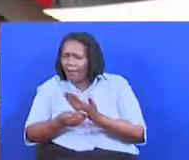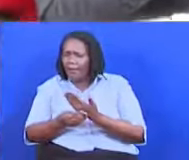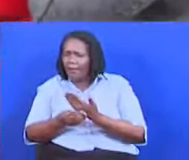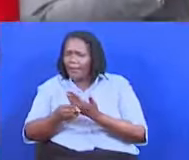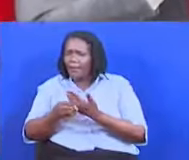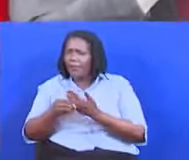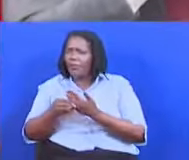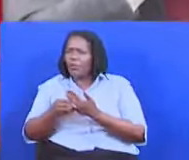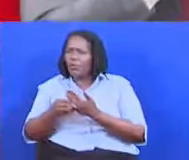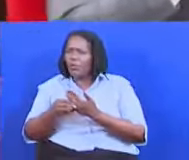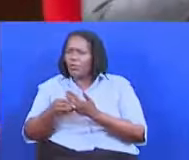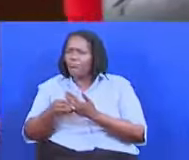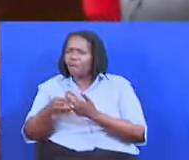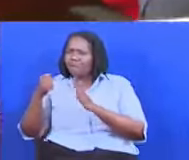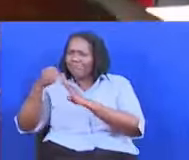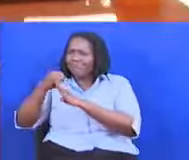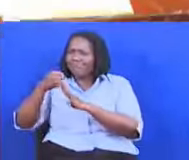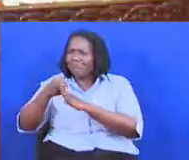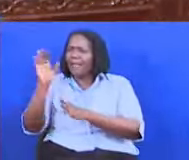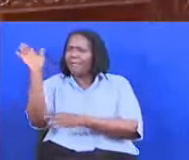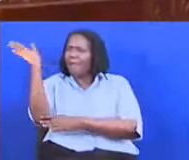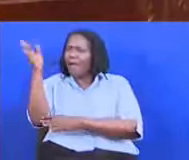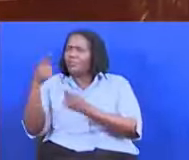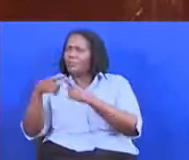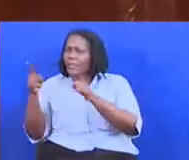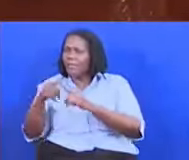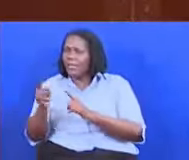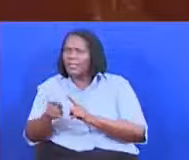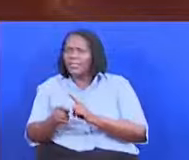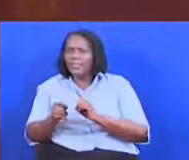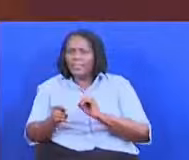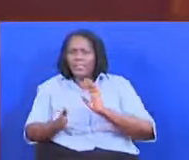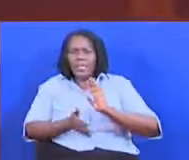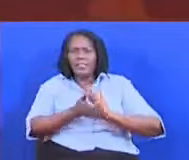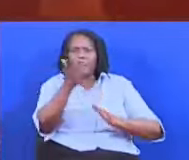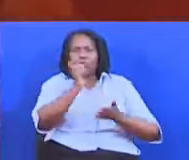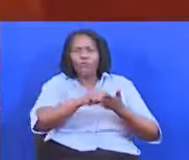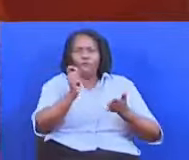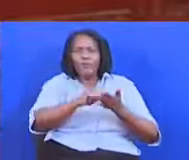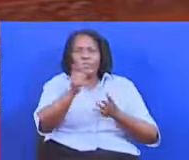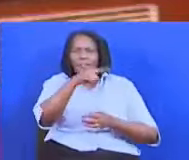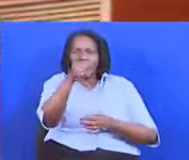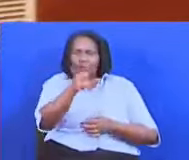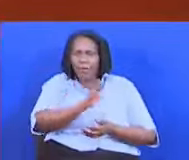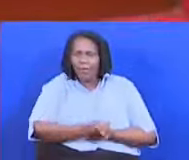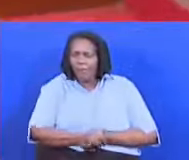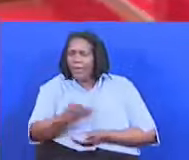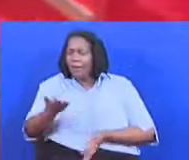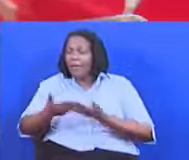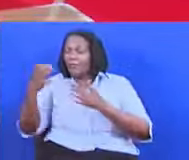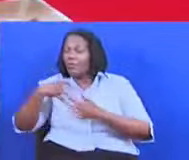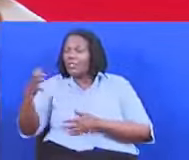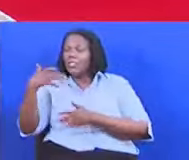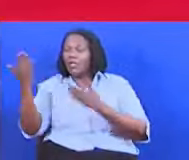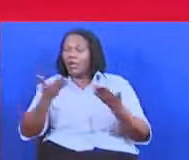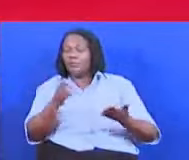Zanzibar? Swali hili linajibiwa na naibu waziri Mheshimiwa Balozi Mbaruk Nasr